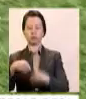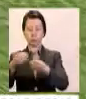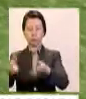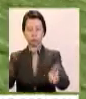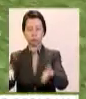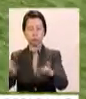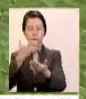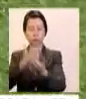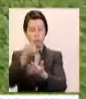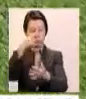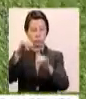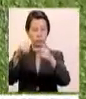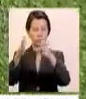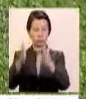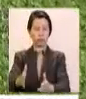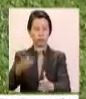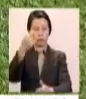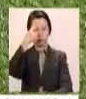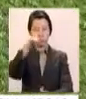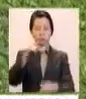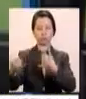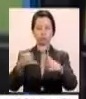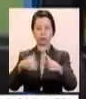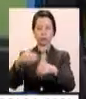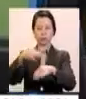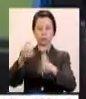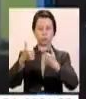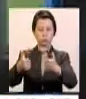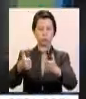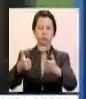motivasi terbaik kepada pemain untuk beraksi lebih